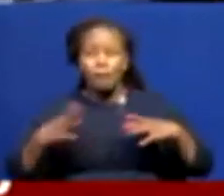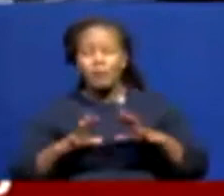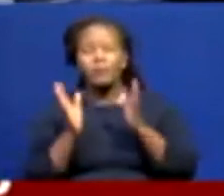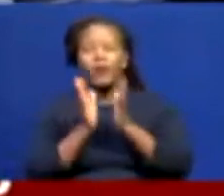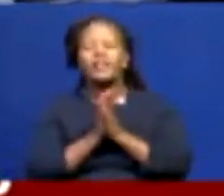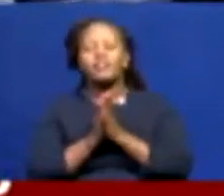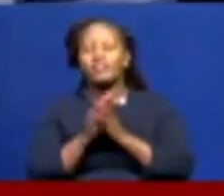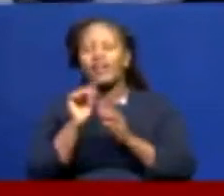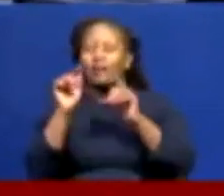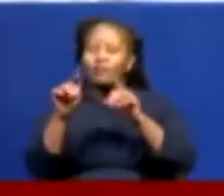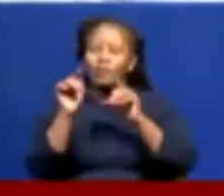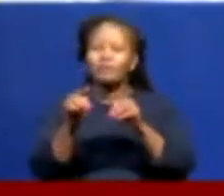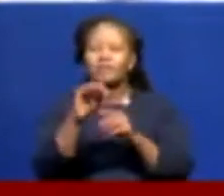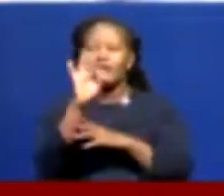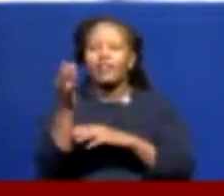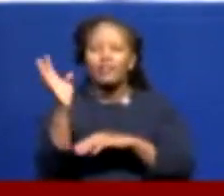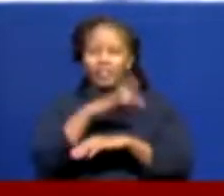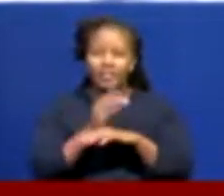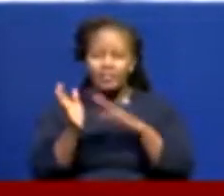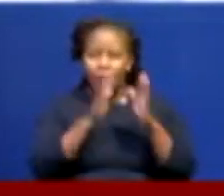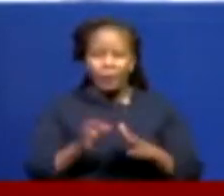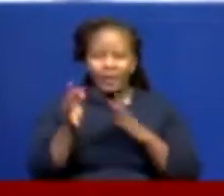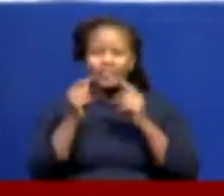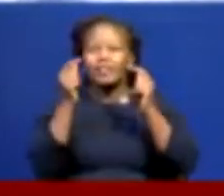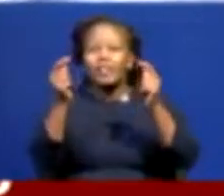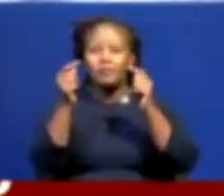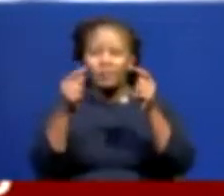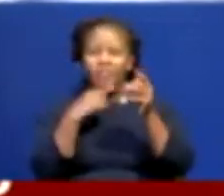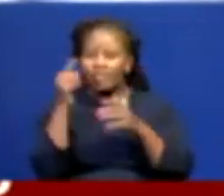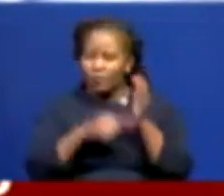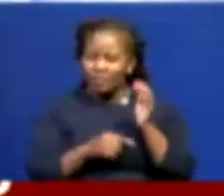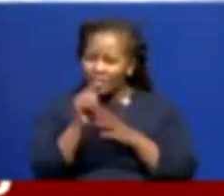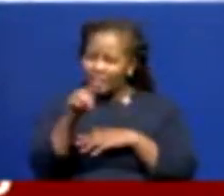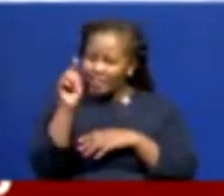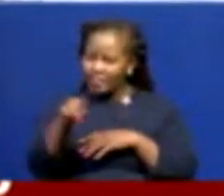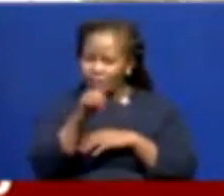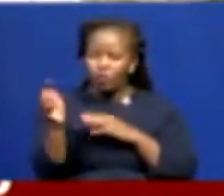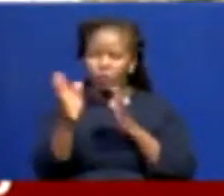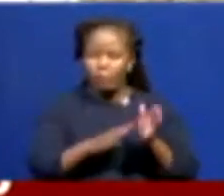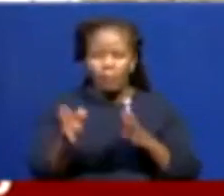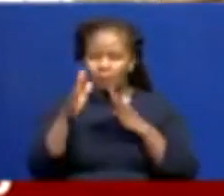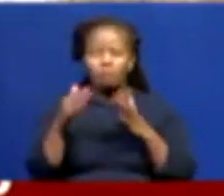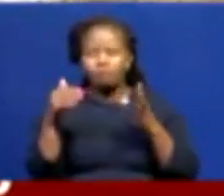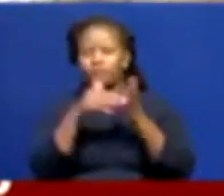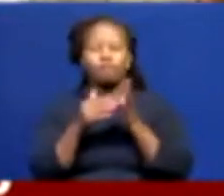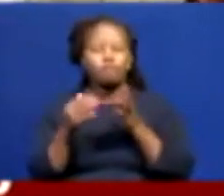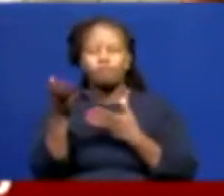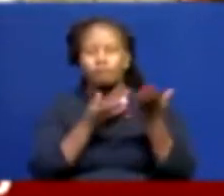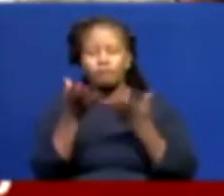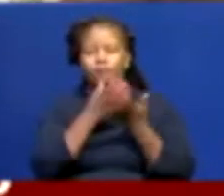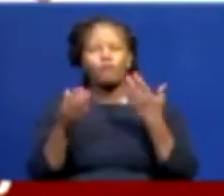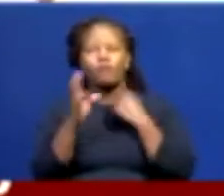Market have condemned the 3-day planned demonstrations, terming them as a scheme to dismember the country. The traders claim they have